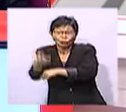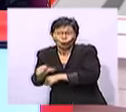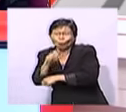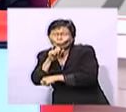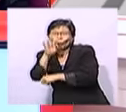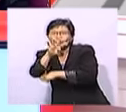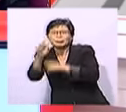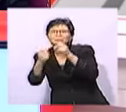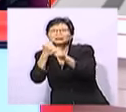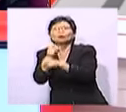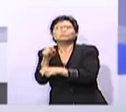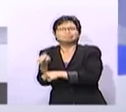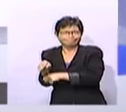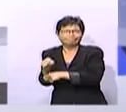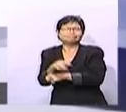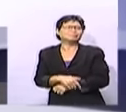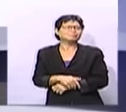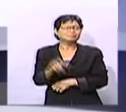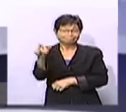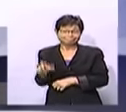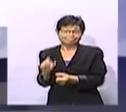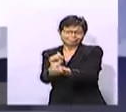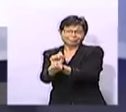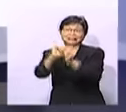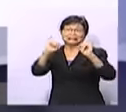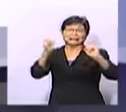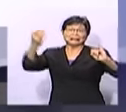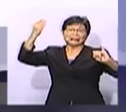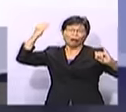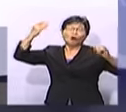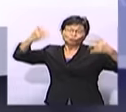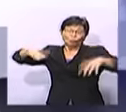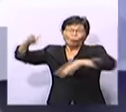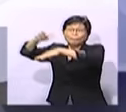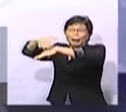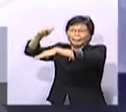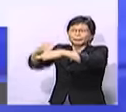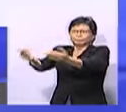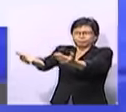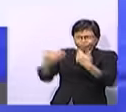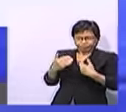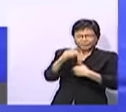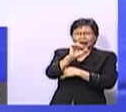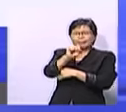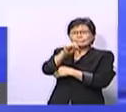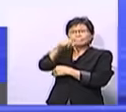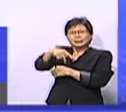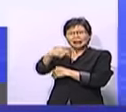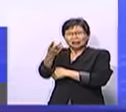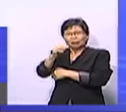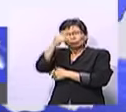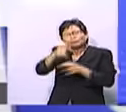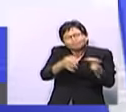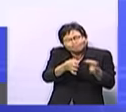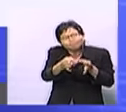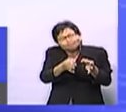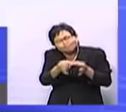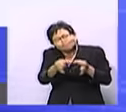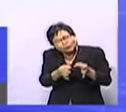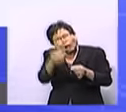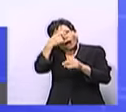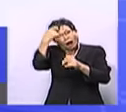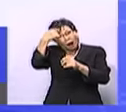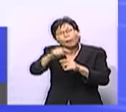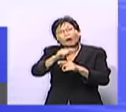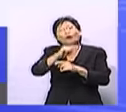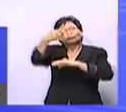44 tahun itu. Individu itu ditahan Isnin lalu selepas dipanggil ke ibu pejabat SPRM bagi memberi keterangan berhubung dawaan